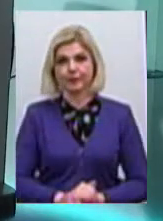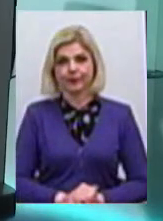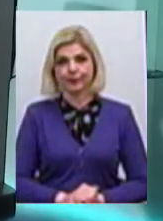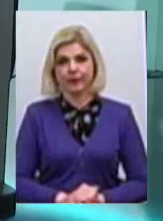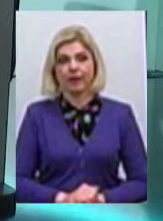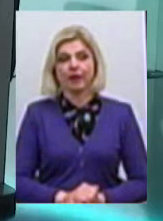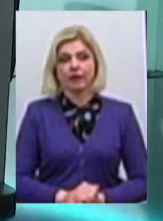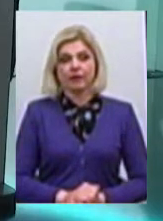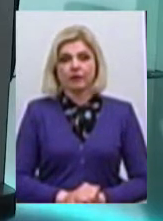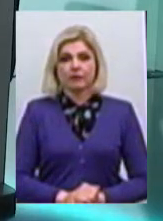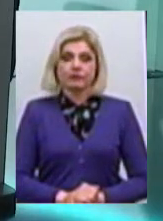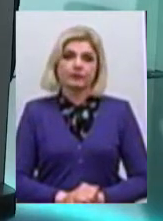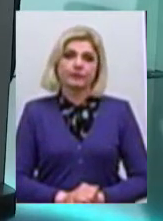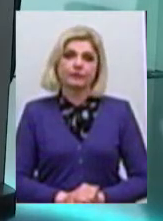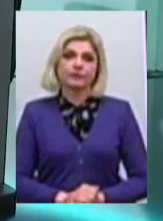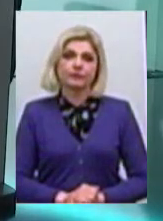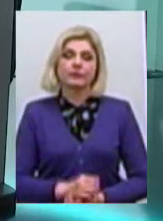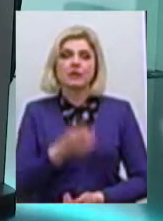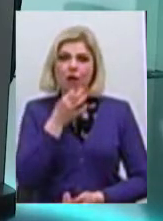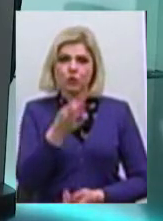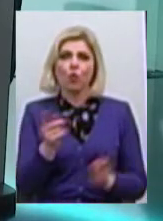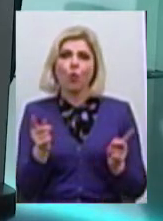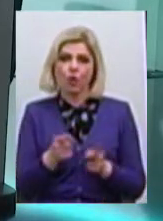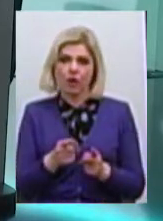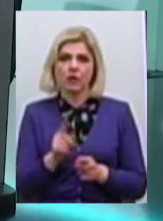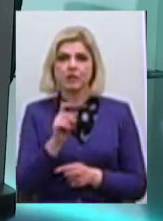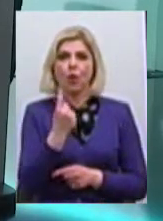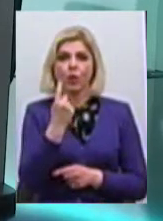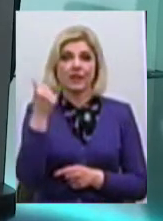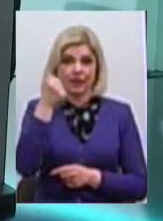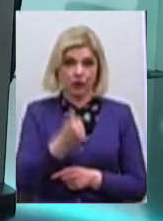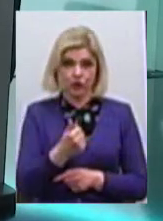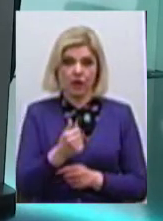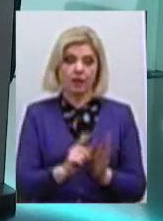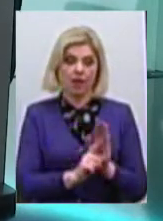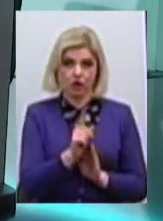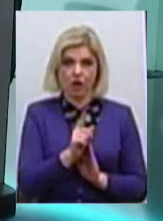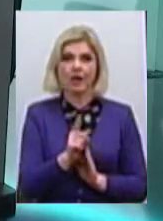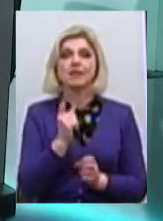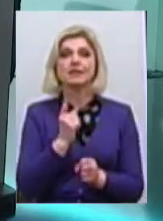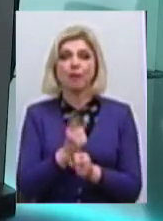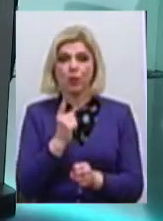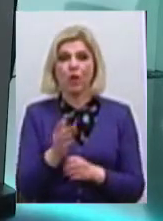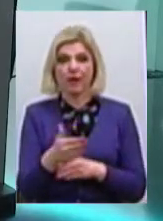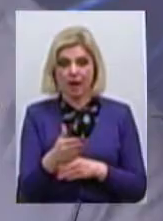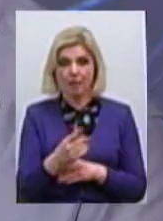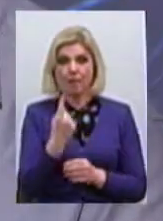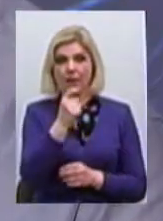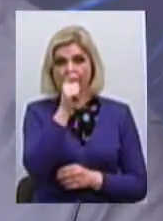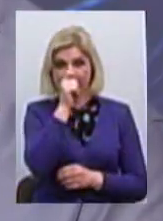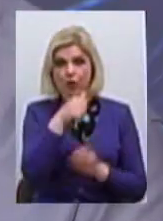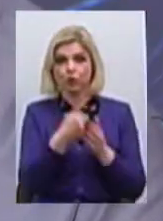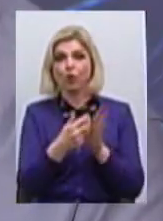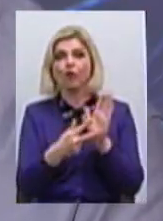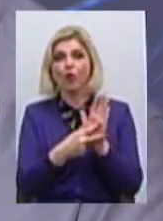Я скажу коротко, за один тиждень, от від початку нерестової заборони, з 1 квітня по